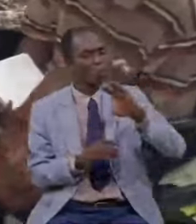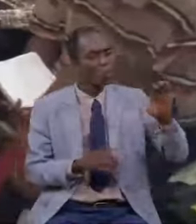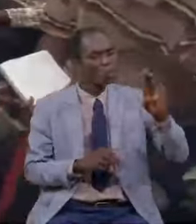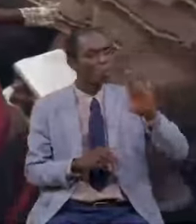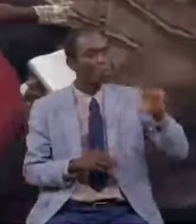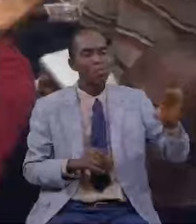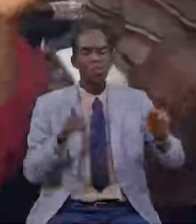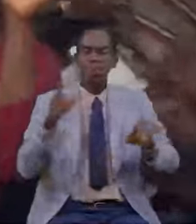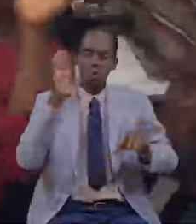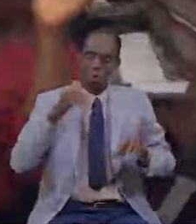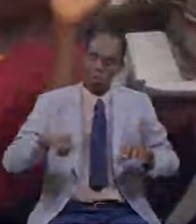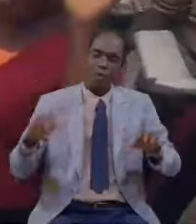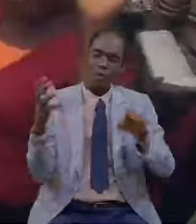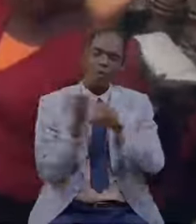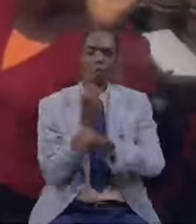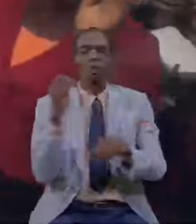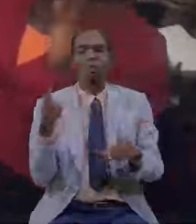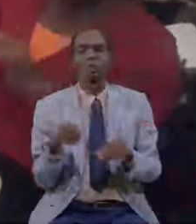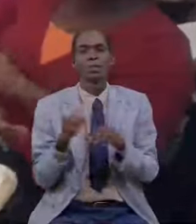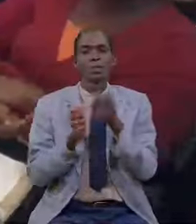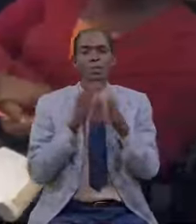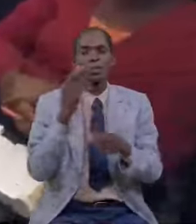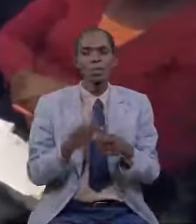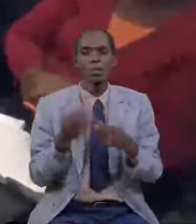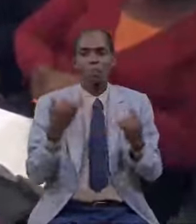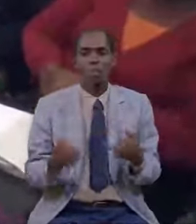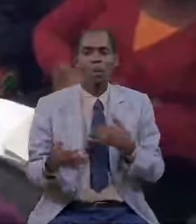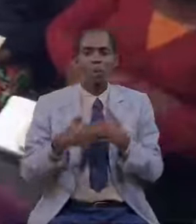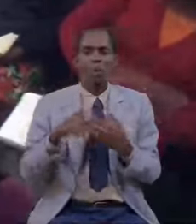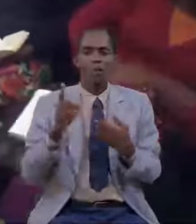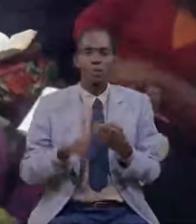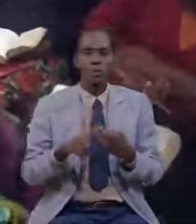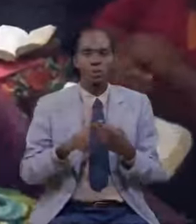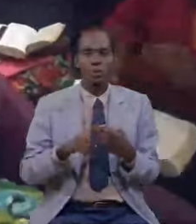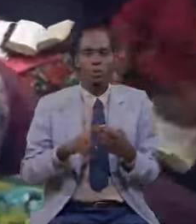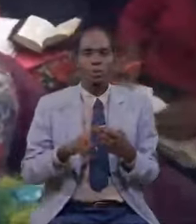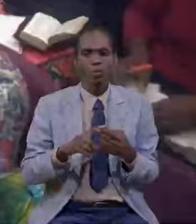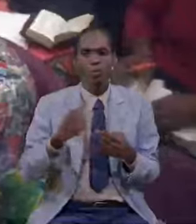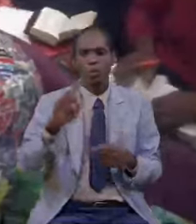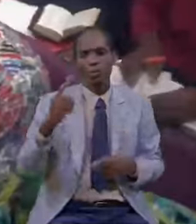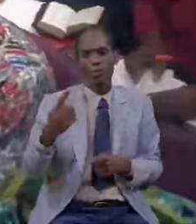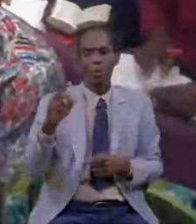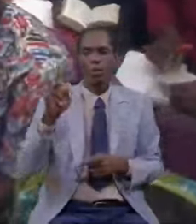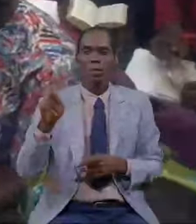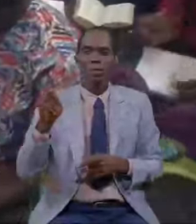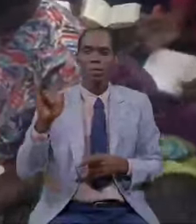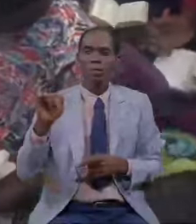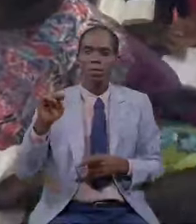toujours en majorité au nom de Jésus-Christ.